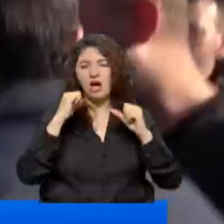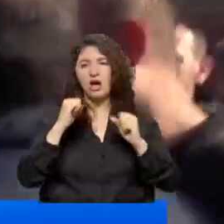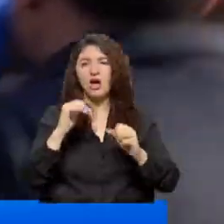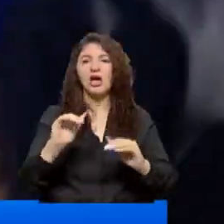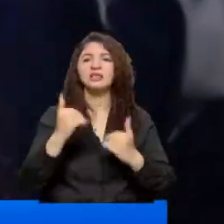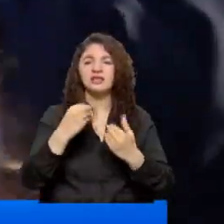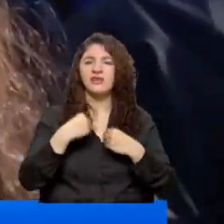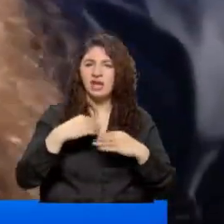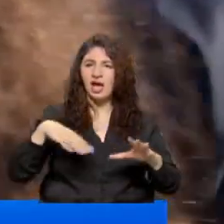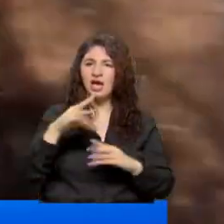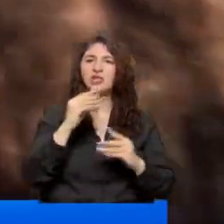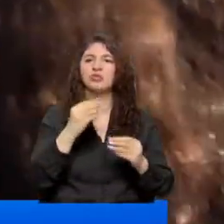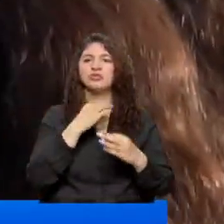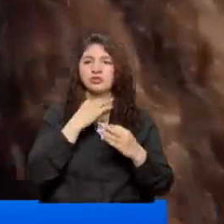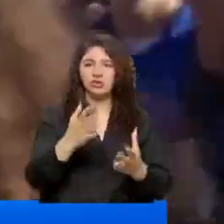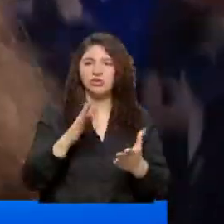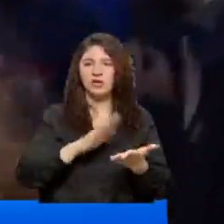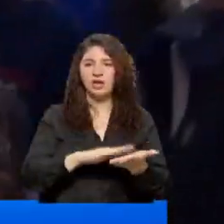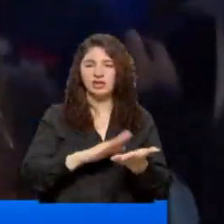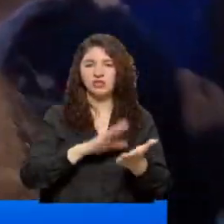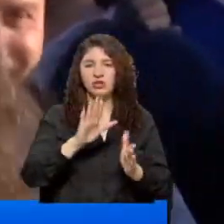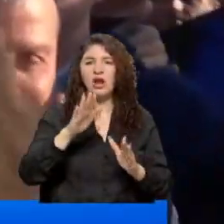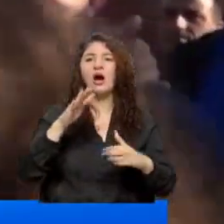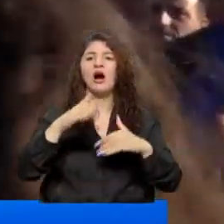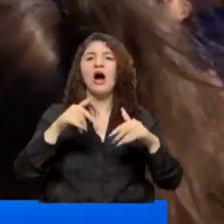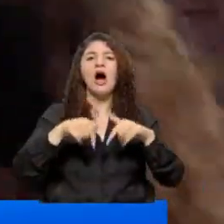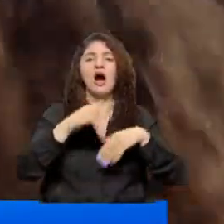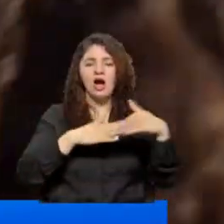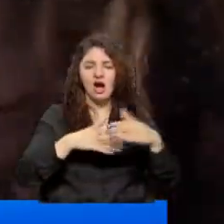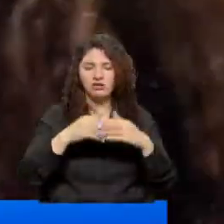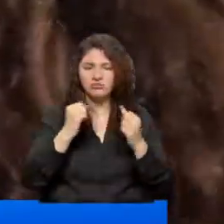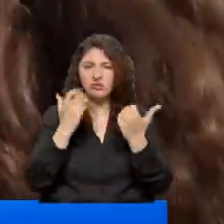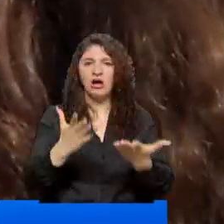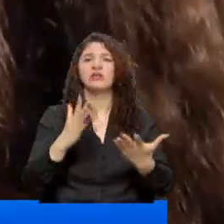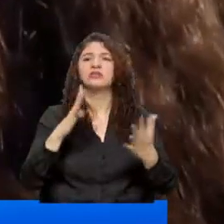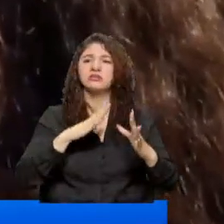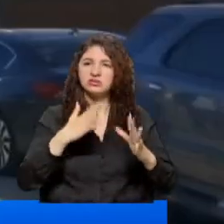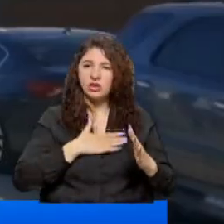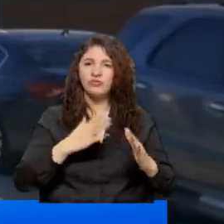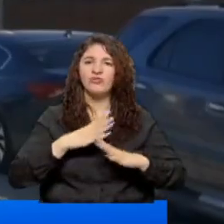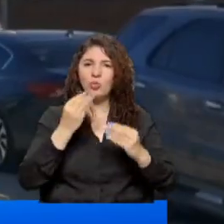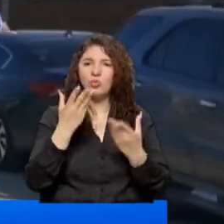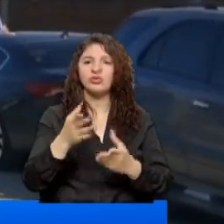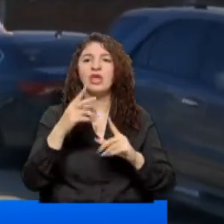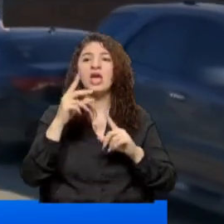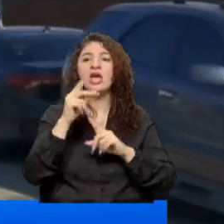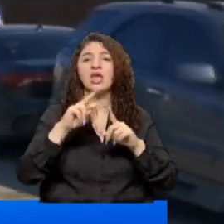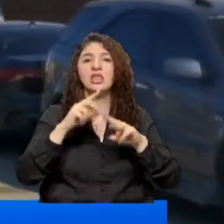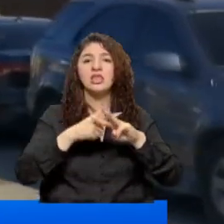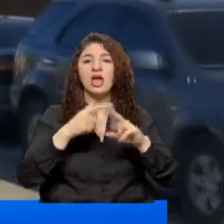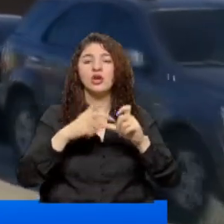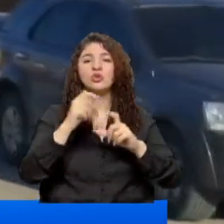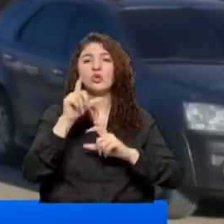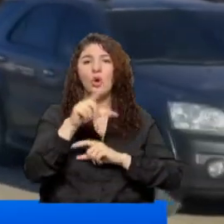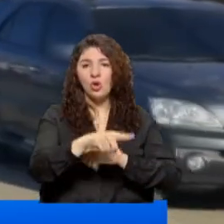Tekrar herkese çok teşekkür ederim arkadaşlar ayağınıza sağlık sağ ol lan oğlum Bursa'nın İnegöl ilçesinde bulunan